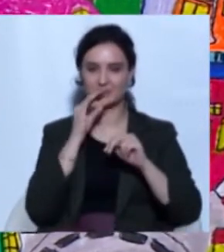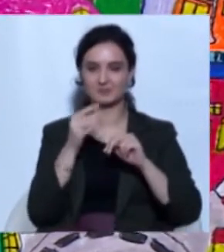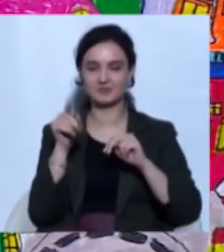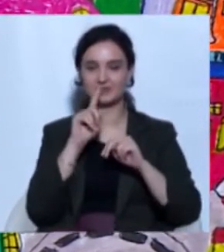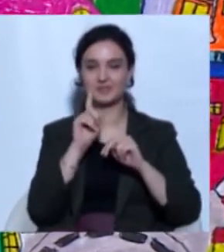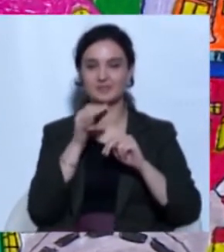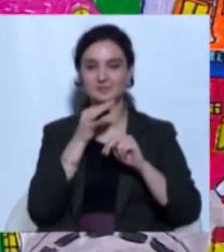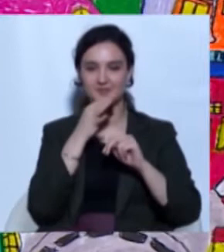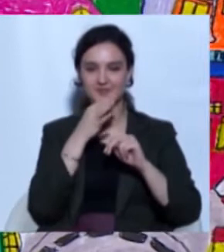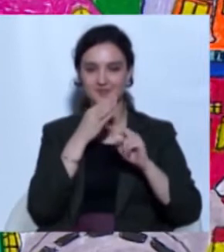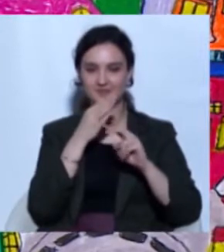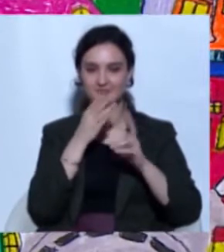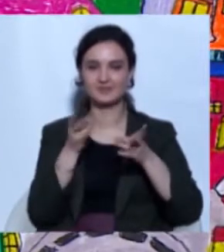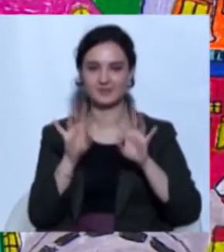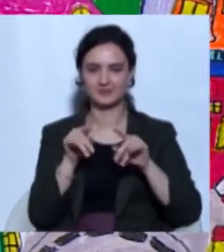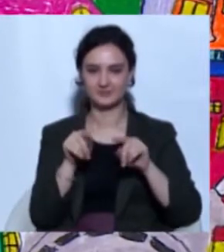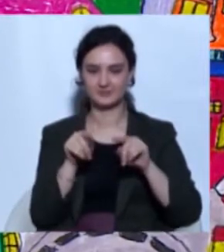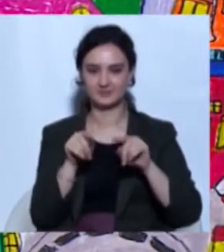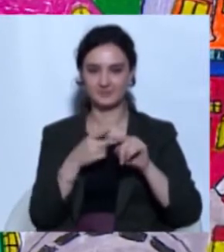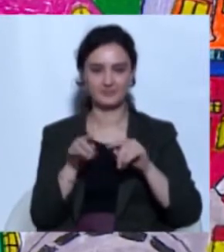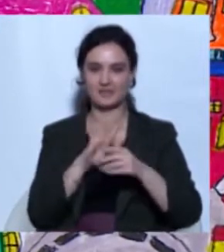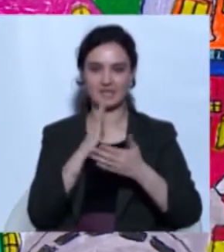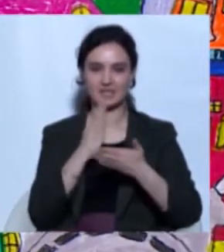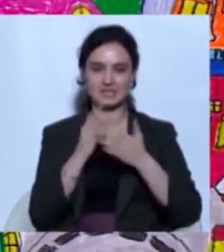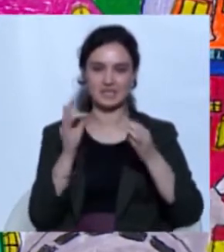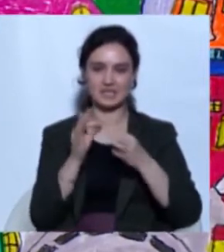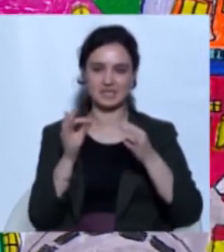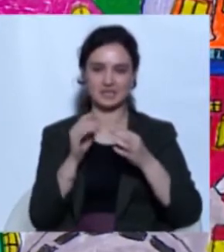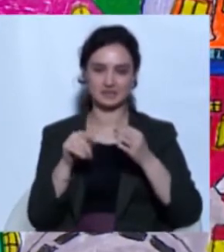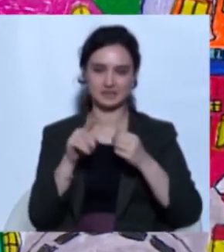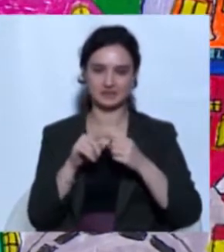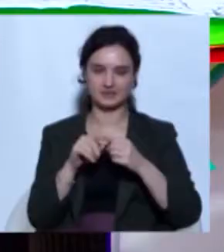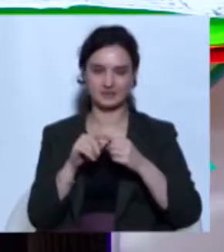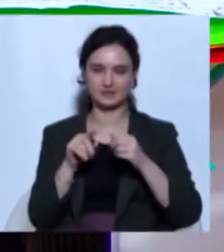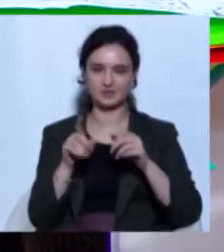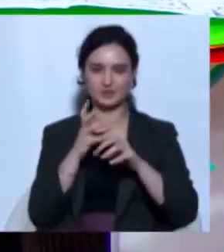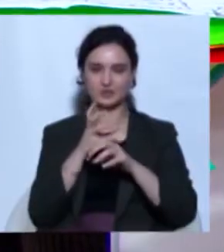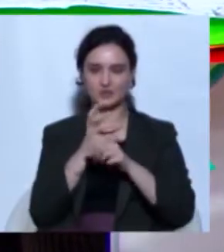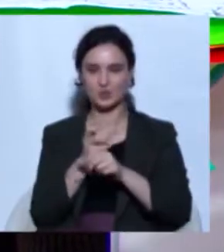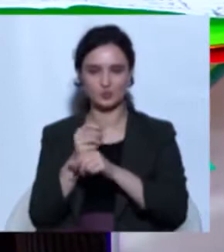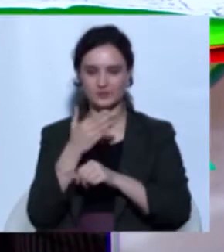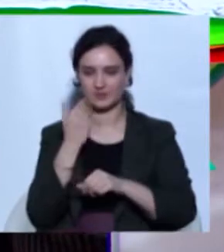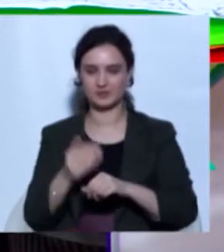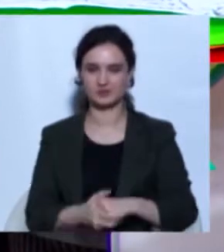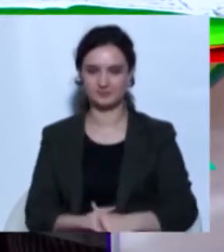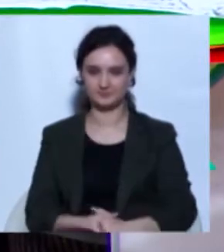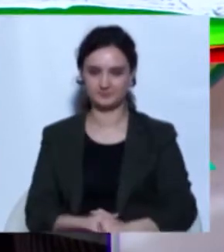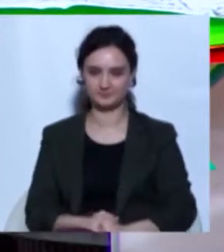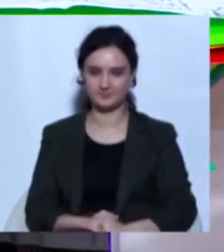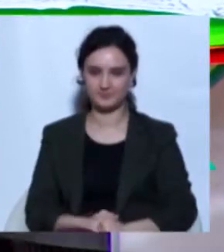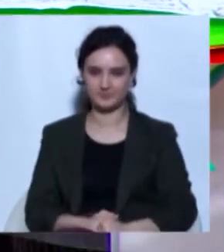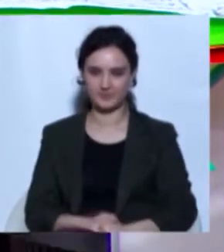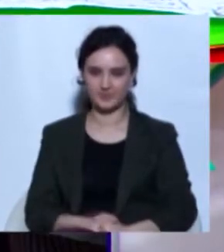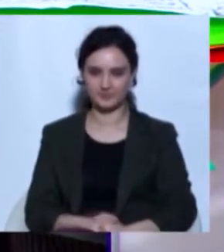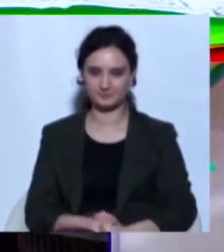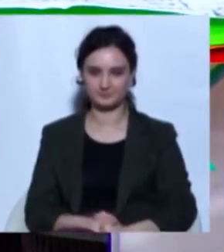რაც მოგეწონებათ, დატოვეთ. არ არის არანაირი მასე არ ჩდება ჩარჩოში, რომ მაინდა მაინც ესე უნდა იყოს.